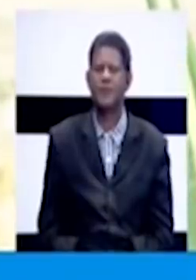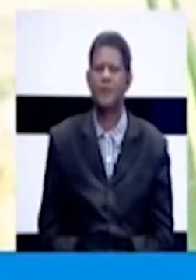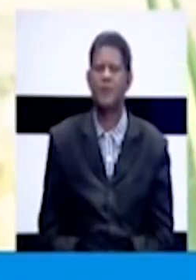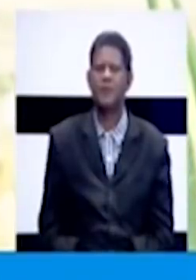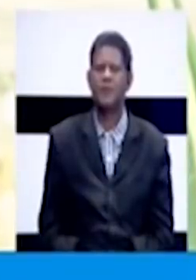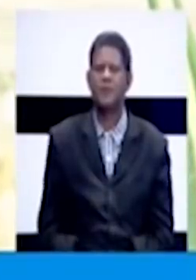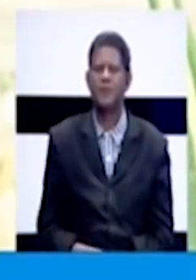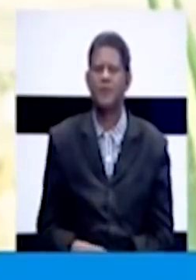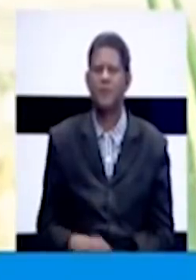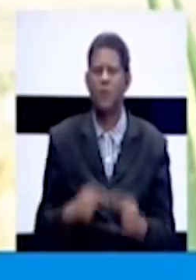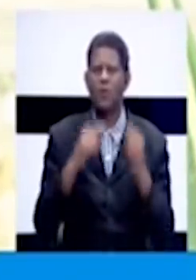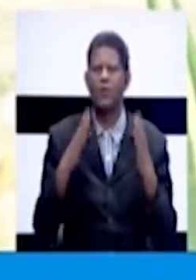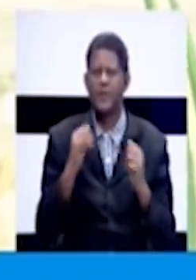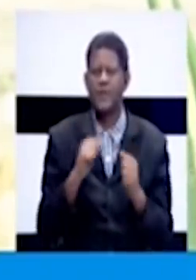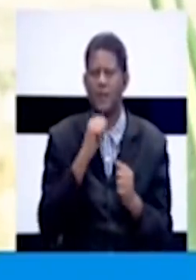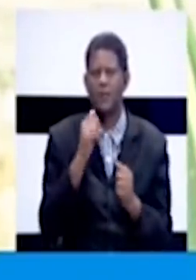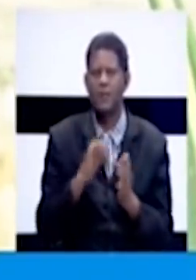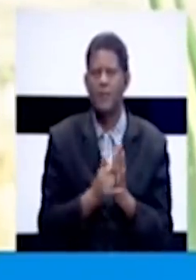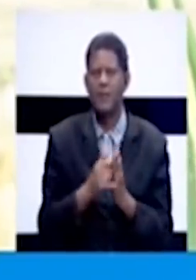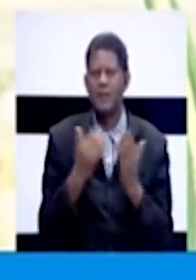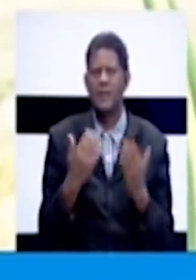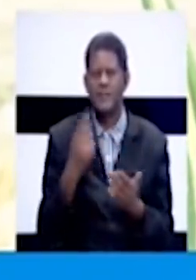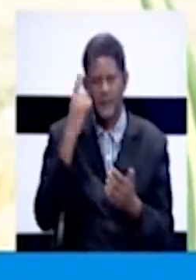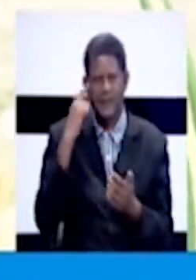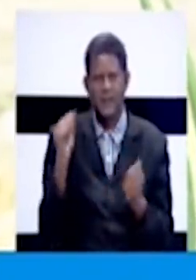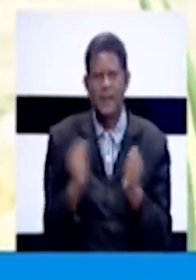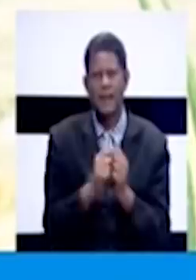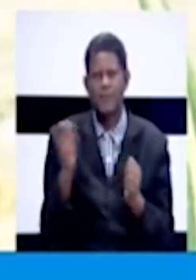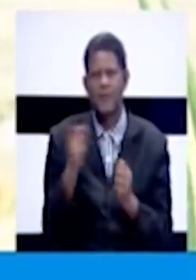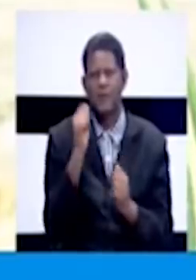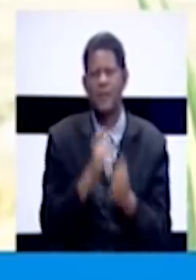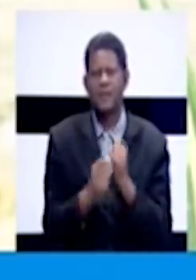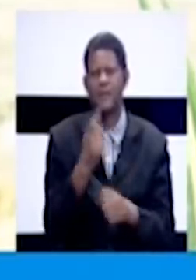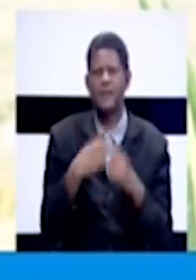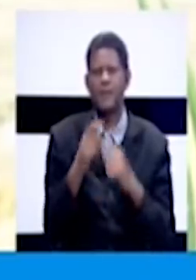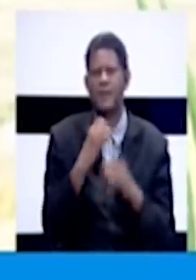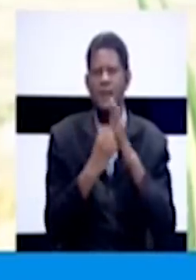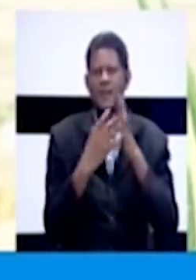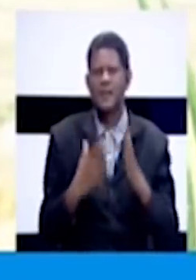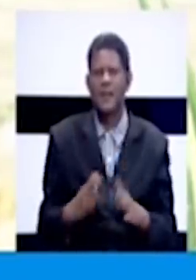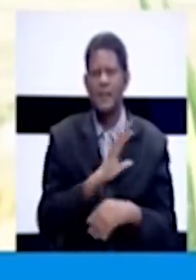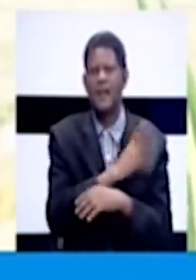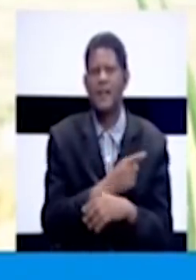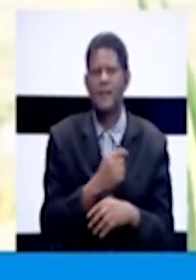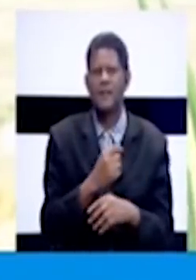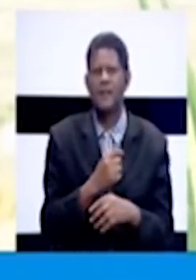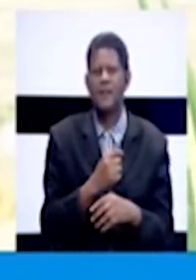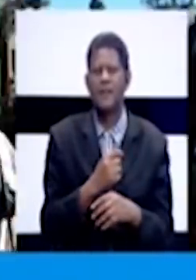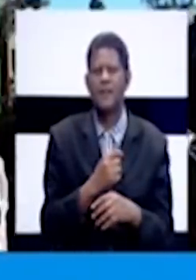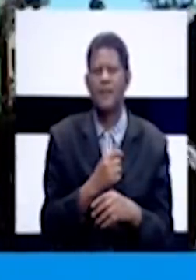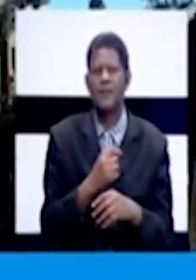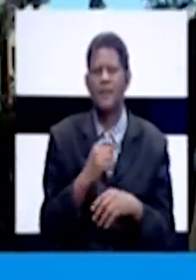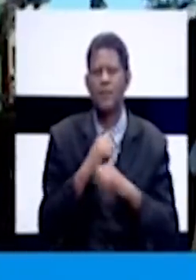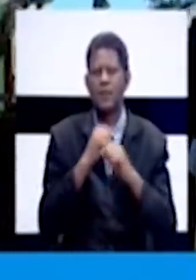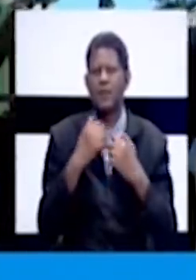كنا نتزاي تخيل لما هزي تقرأي خمزور وكتف زمسة فاشيش تحيل لما صانعكم كتولو اتيز